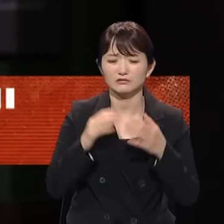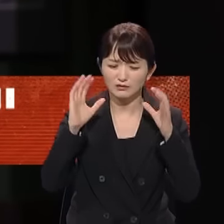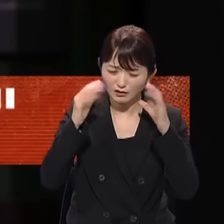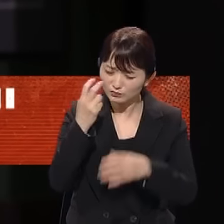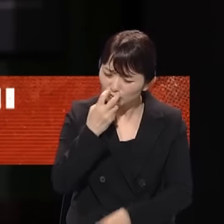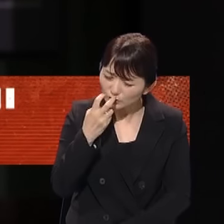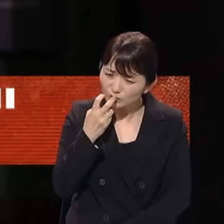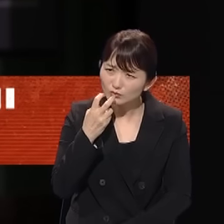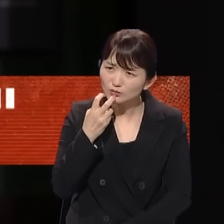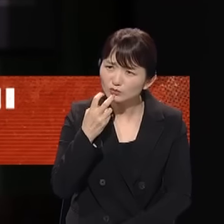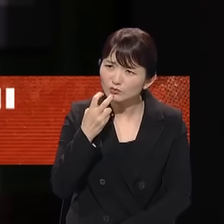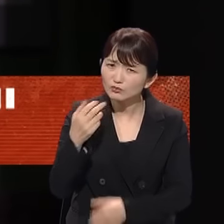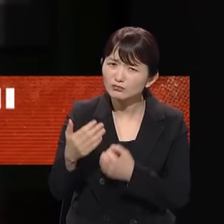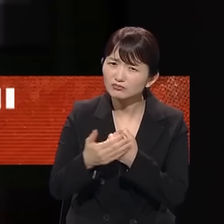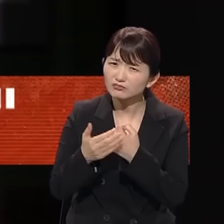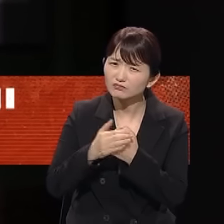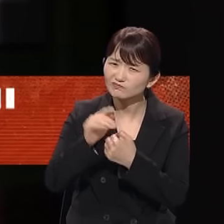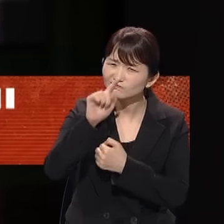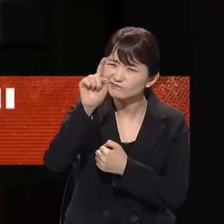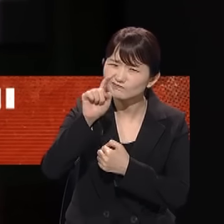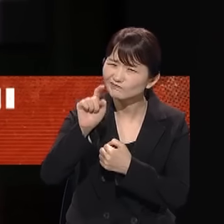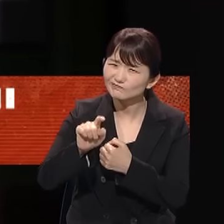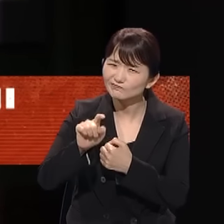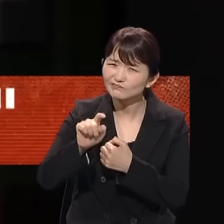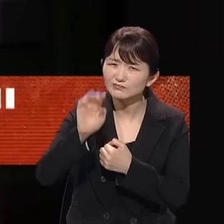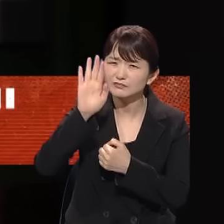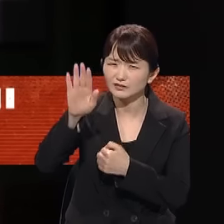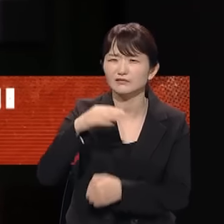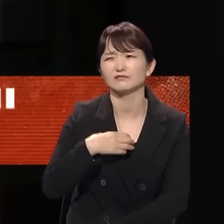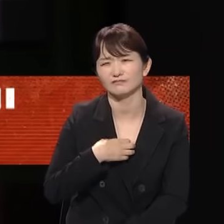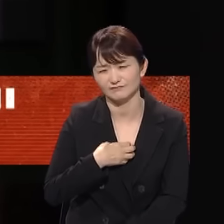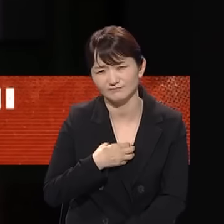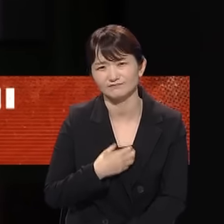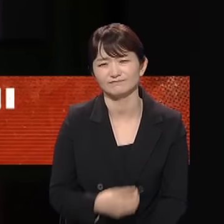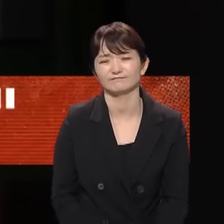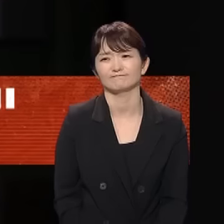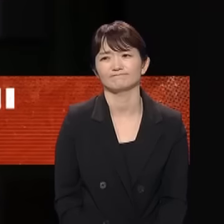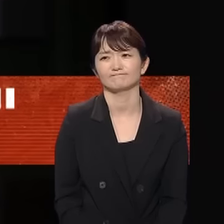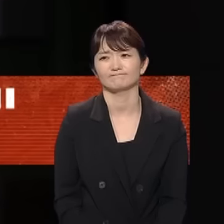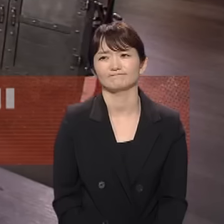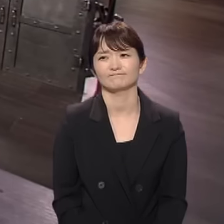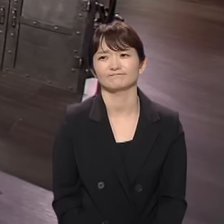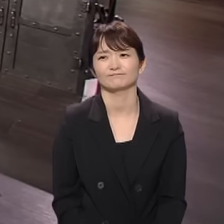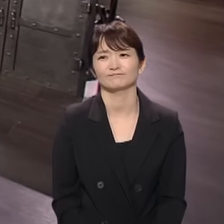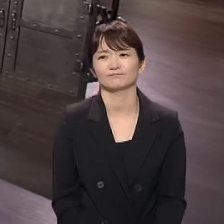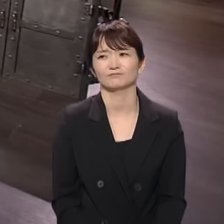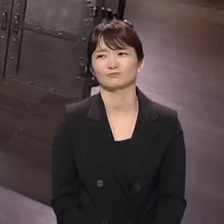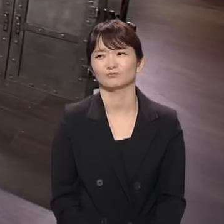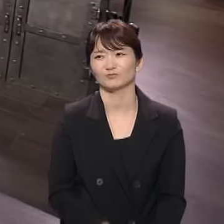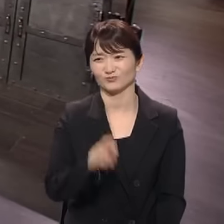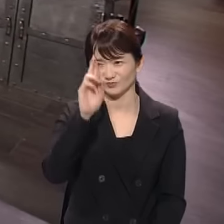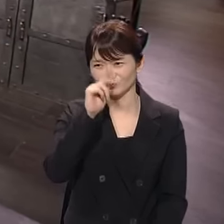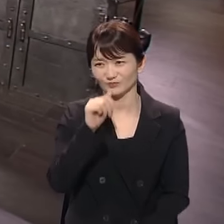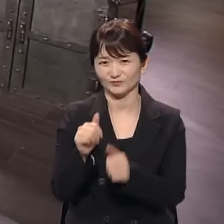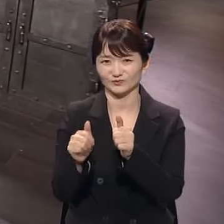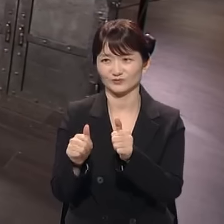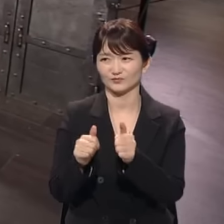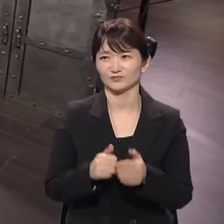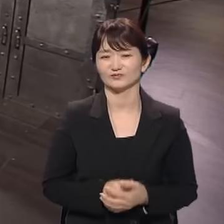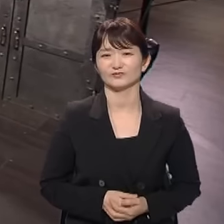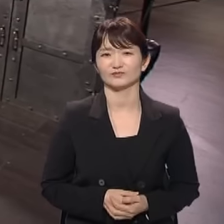텐데 도와주지 않을 것 같아서 앞으로가 좀 더 걱정이 됩니다. 그래요. 가족 여러분들 의견 잠시 후에. 자, 박 변호사님. 자, 이거